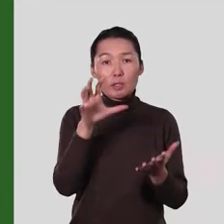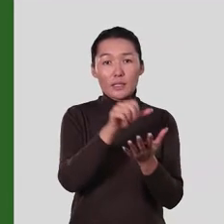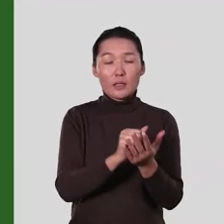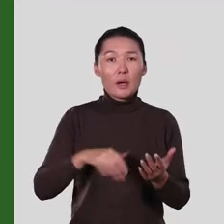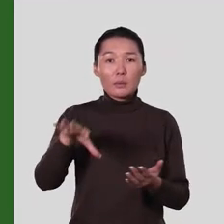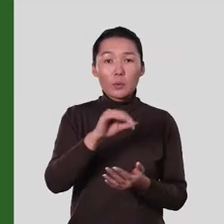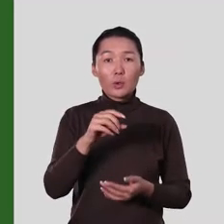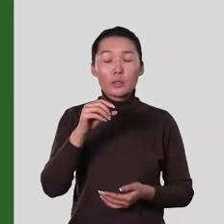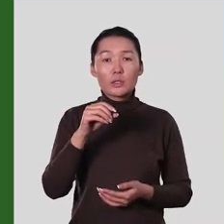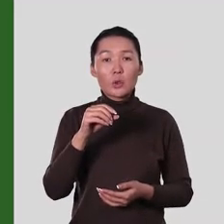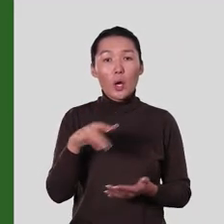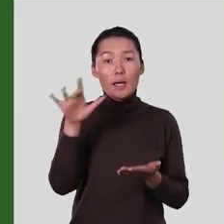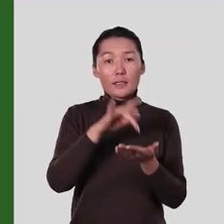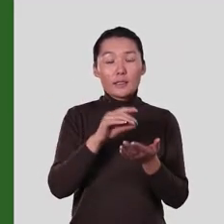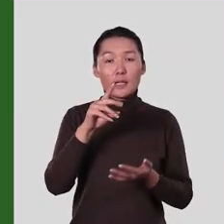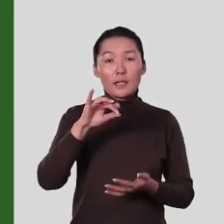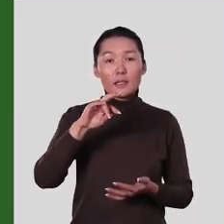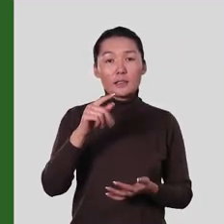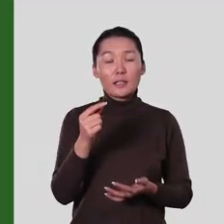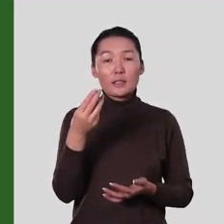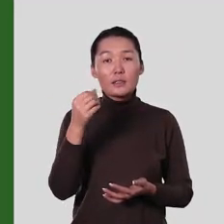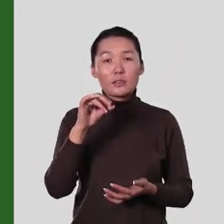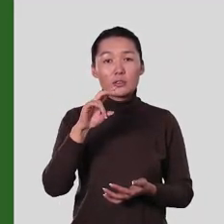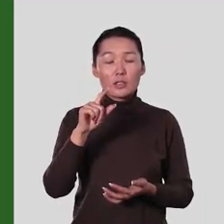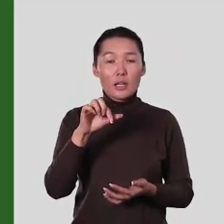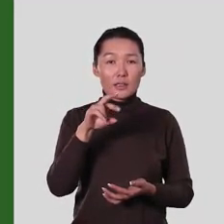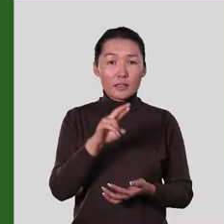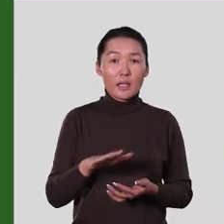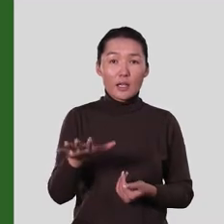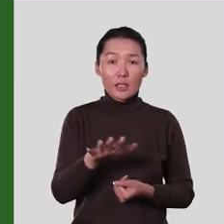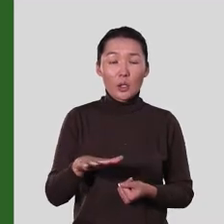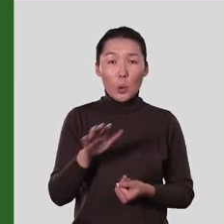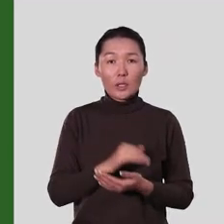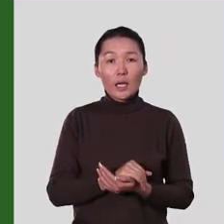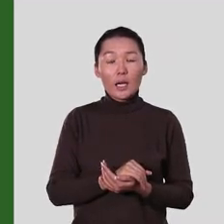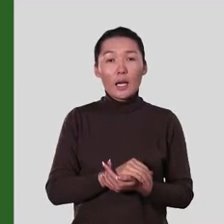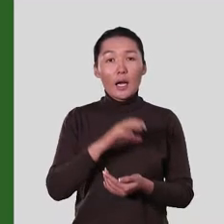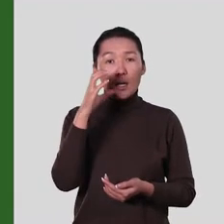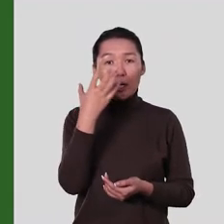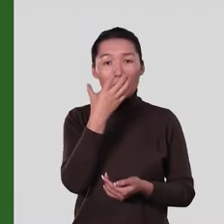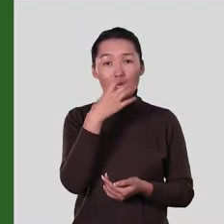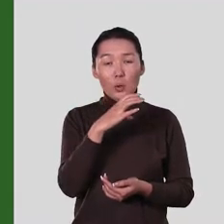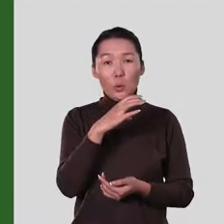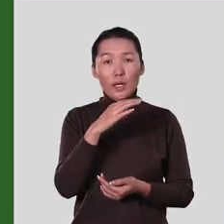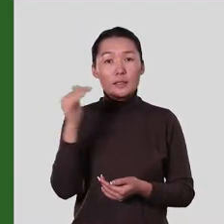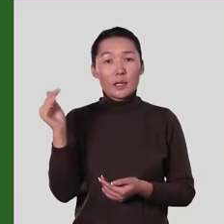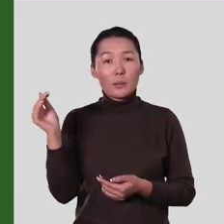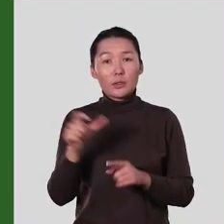центрально-тяньшанский физико-географический регион и юго-западную часть внутреннего